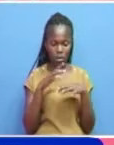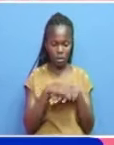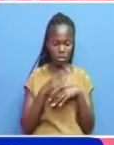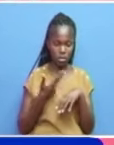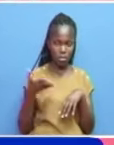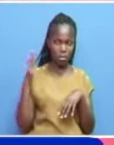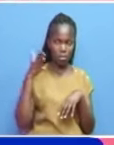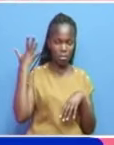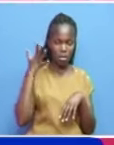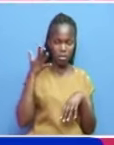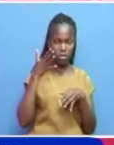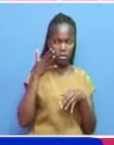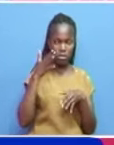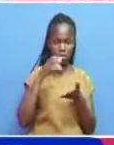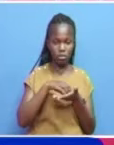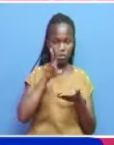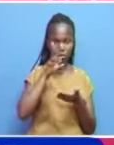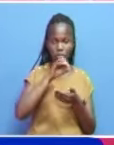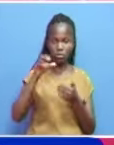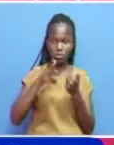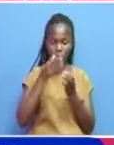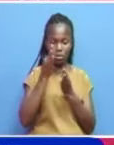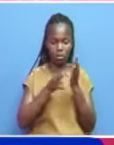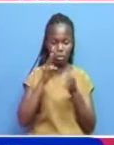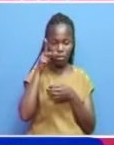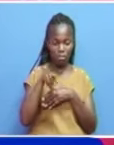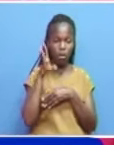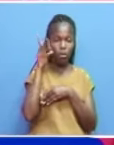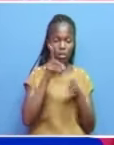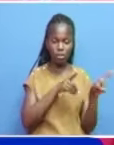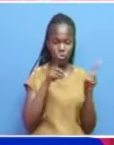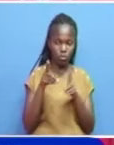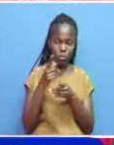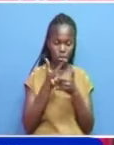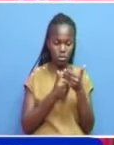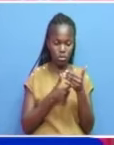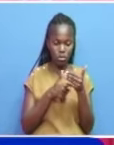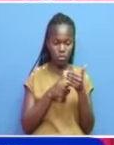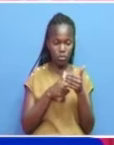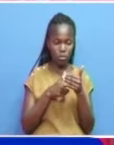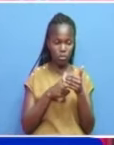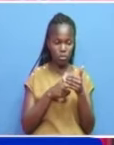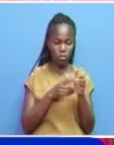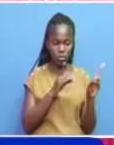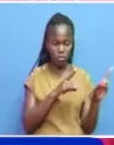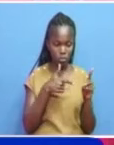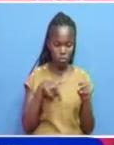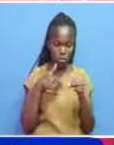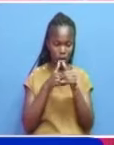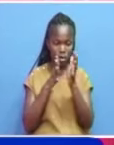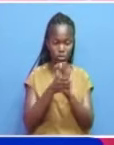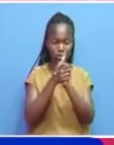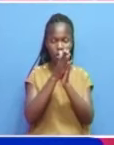were 2007. Ikiwa wabunge watafanya kile wanachofanya, sisi kama viongozi wa chama cha Jubilee na